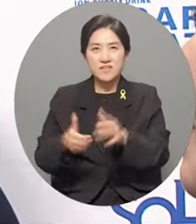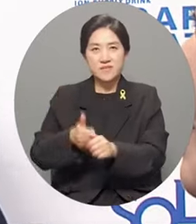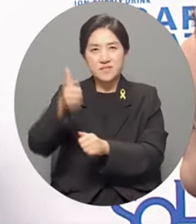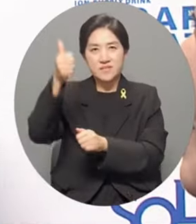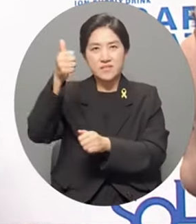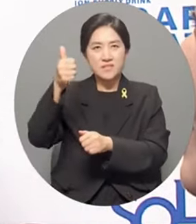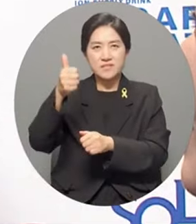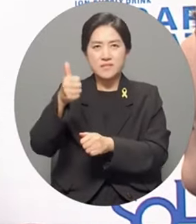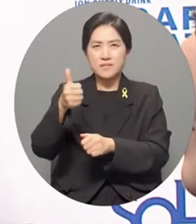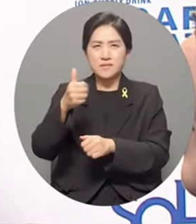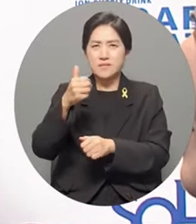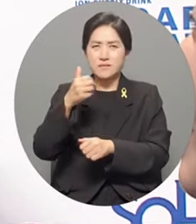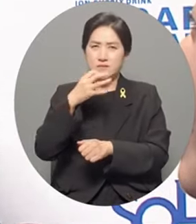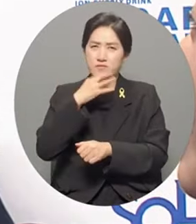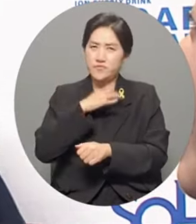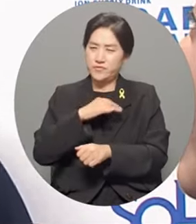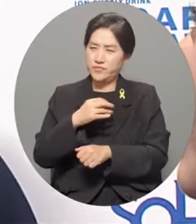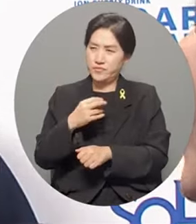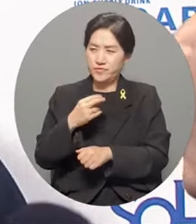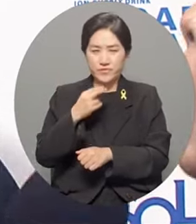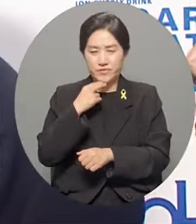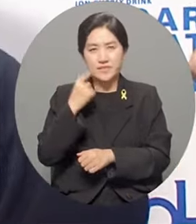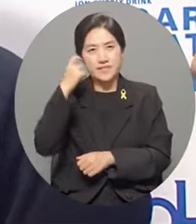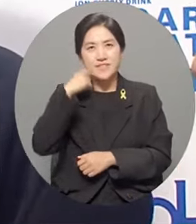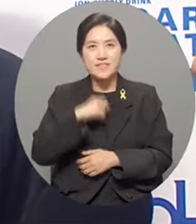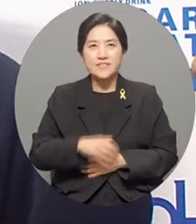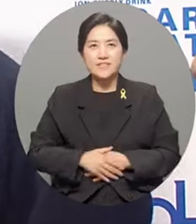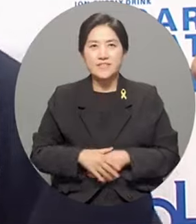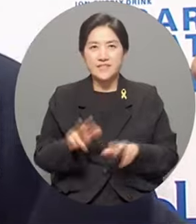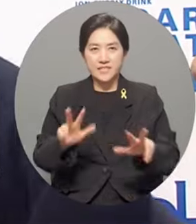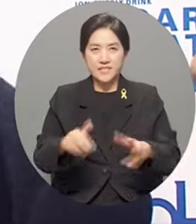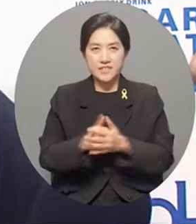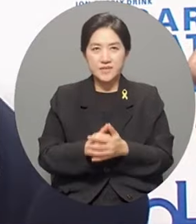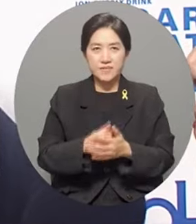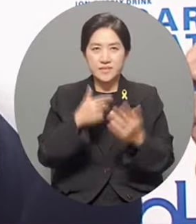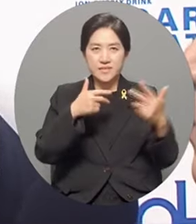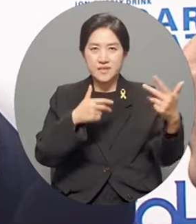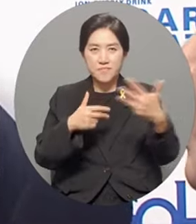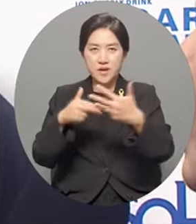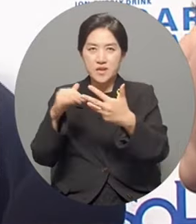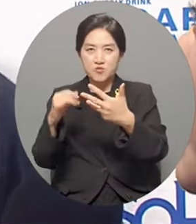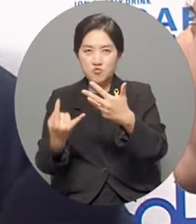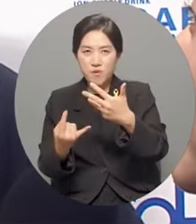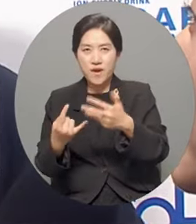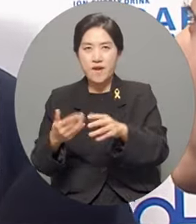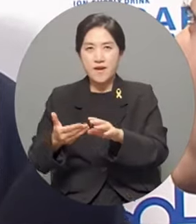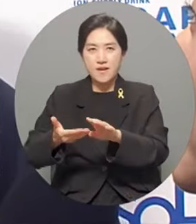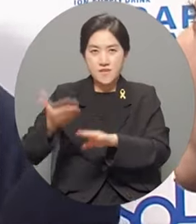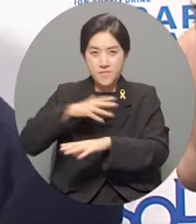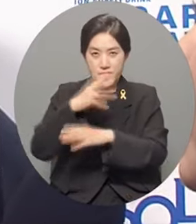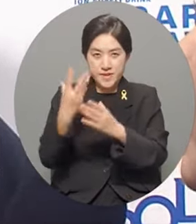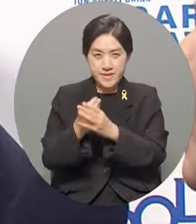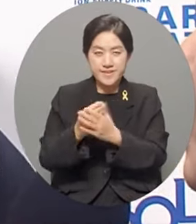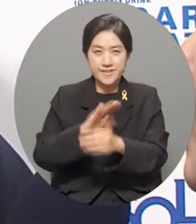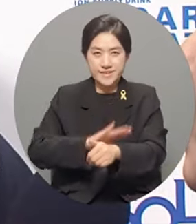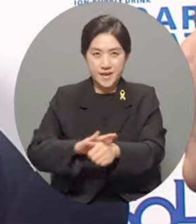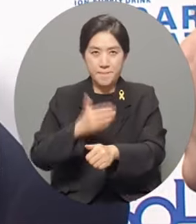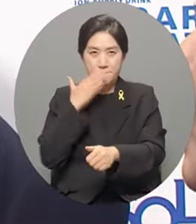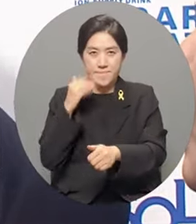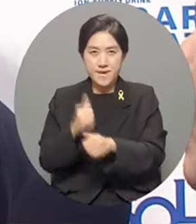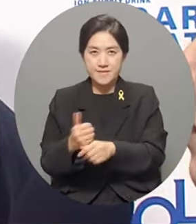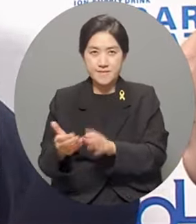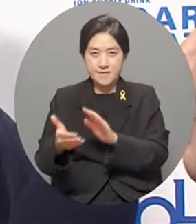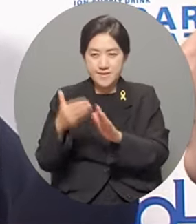승리에 그다지 좋은 길은 아닌 것 같아서 지금은 그저 7, 8, 9 형들이 완벽히 경기를 막을 수 있도록 그